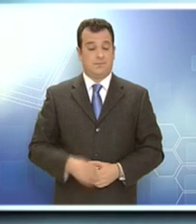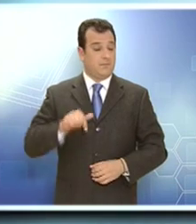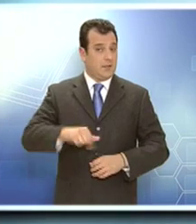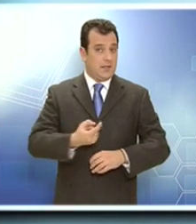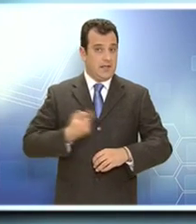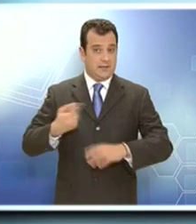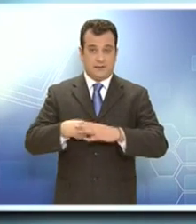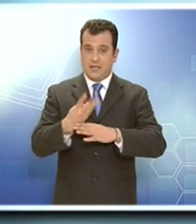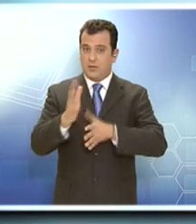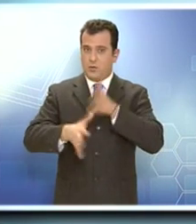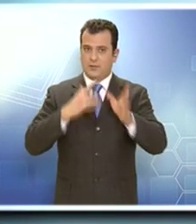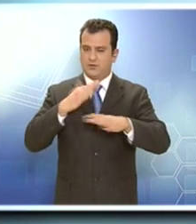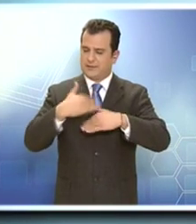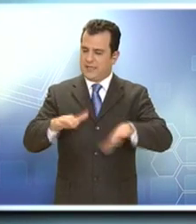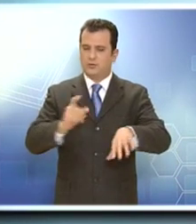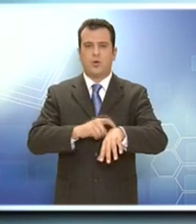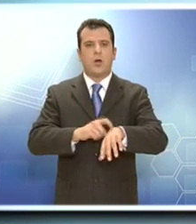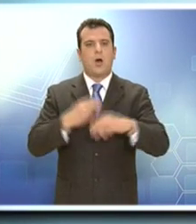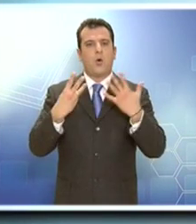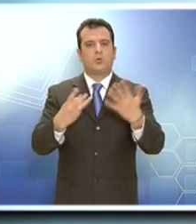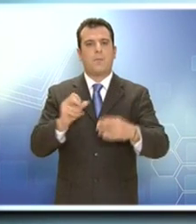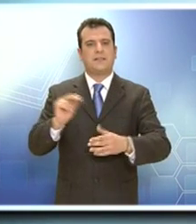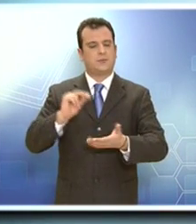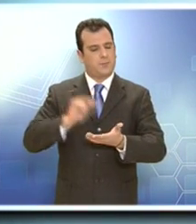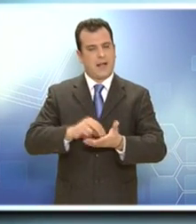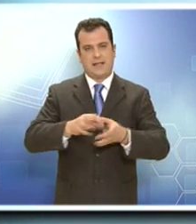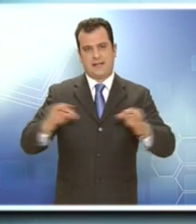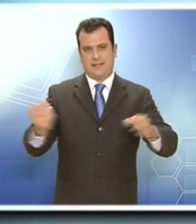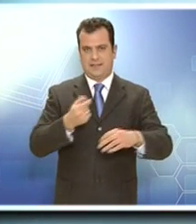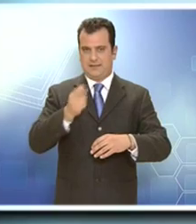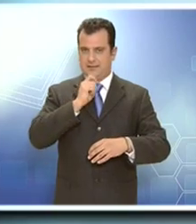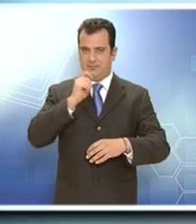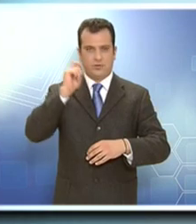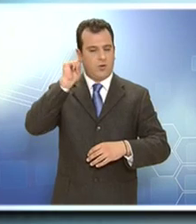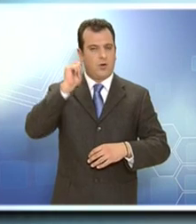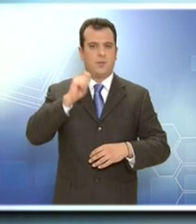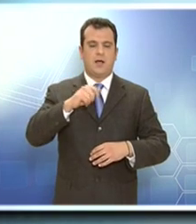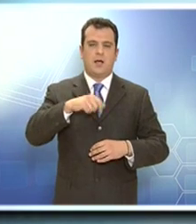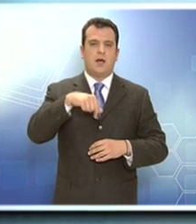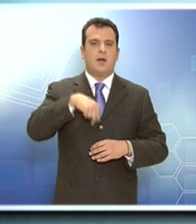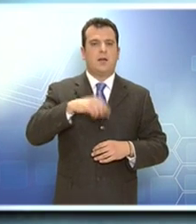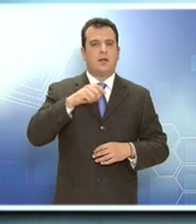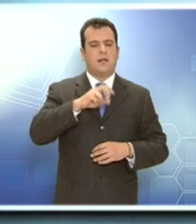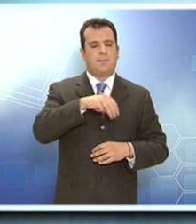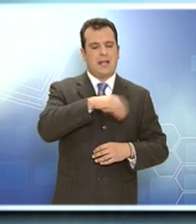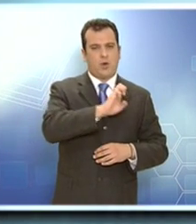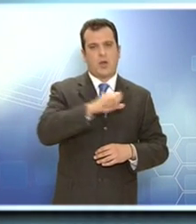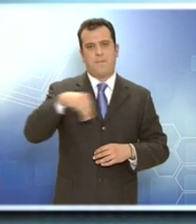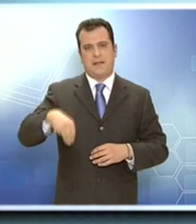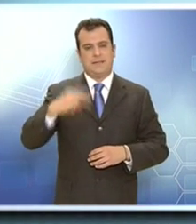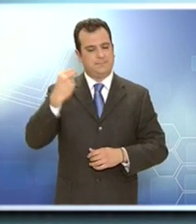Αυτές ήταν οι κυριότερες ειδήσεις μέχρι αυτή την ώρα. Επόμενη προγραμματισμένη ενημέρωσή σας στις 8 παρατέταρτο στο κεντρικό δελτίο ειδήσεων με την